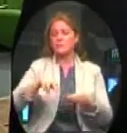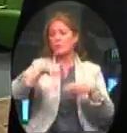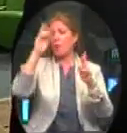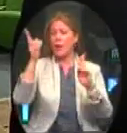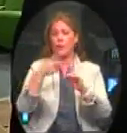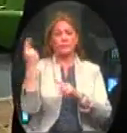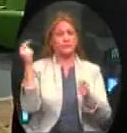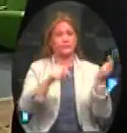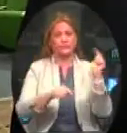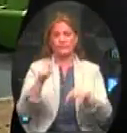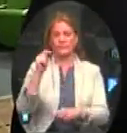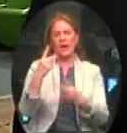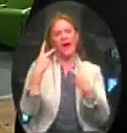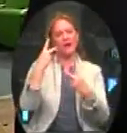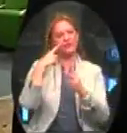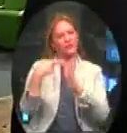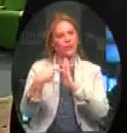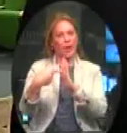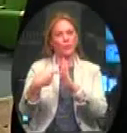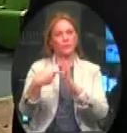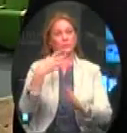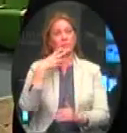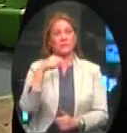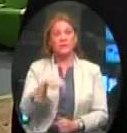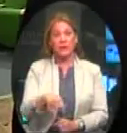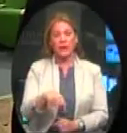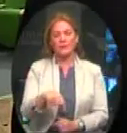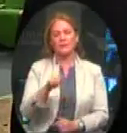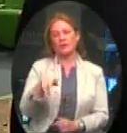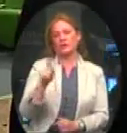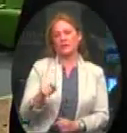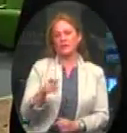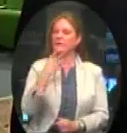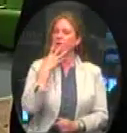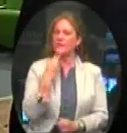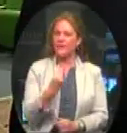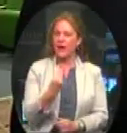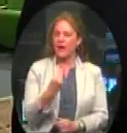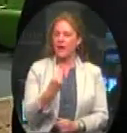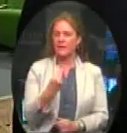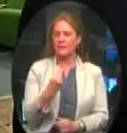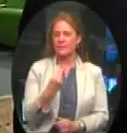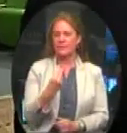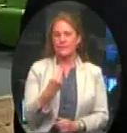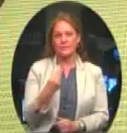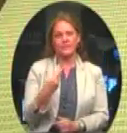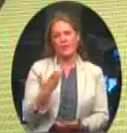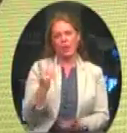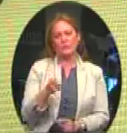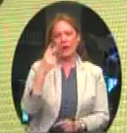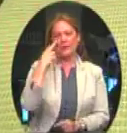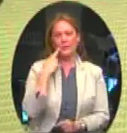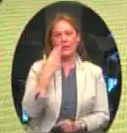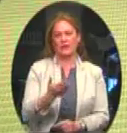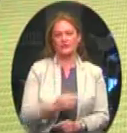לנו לראות שבישראל יש גם כנסת יפה, ואין לנו במה להתבייש בכלל.